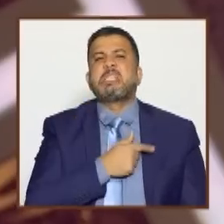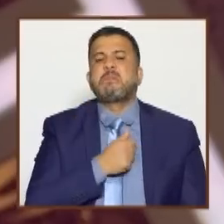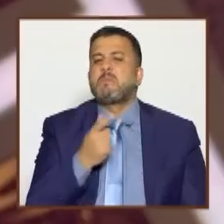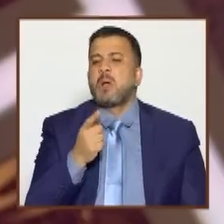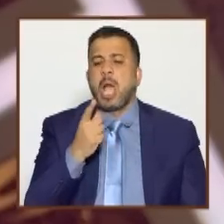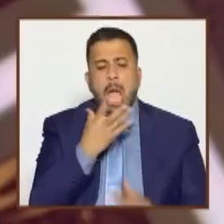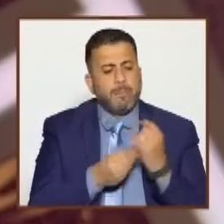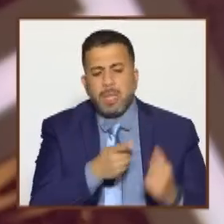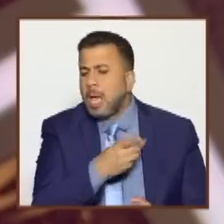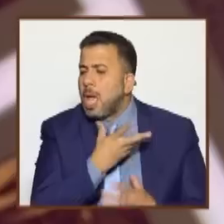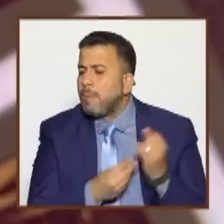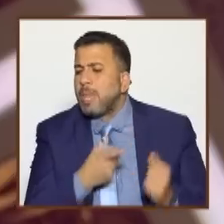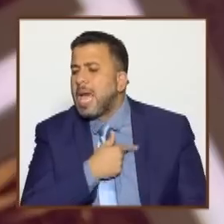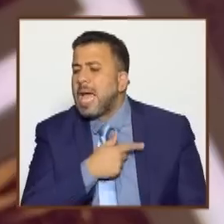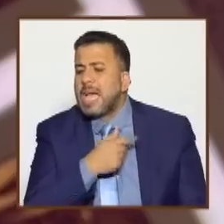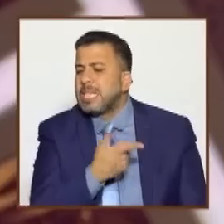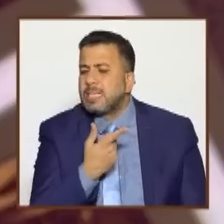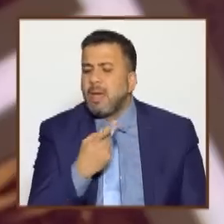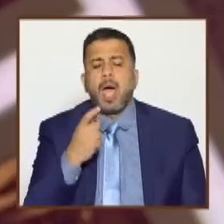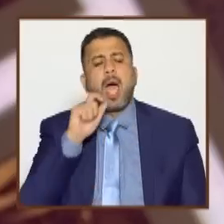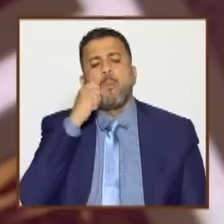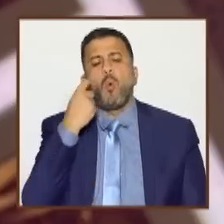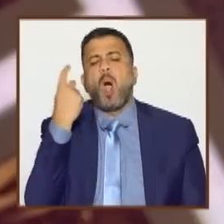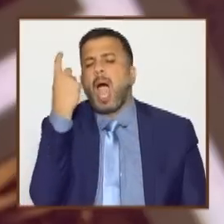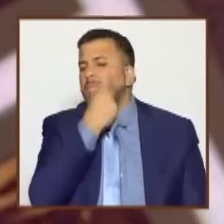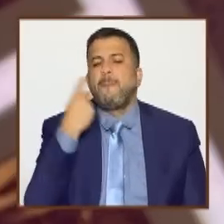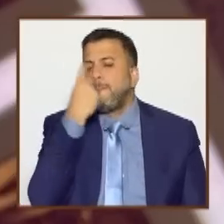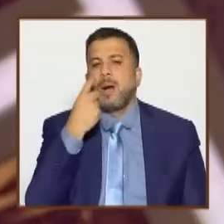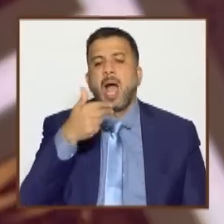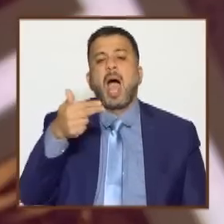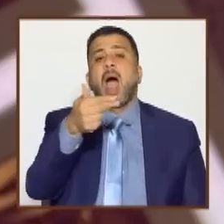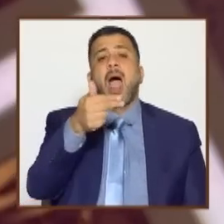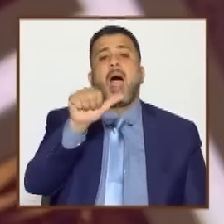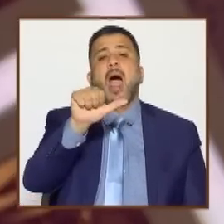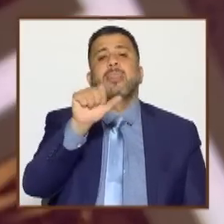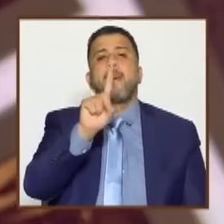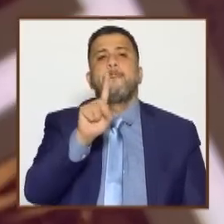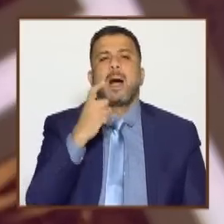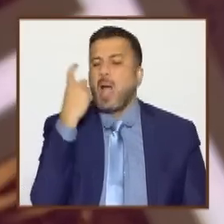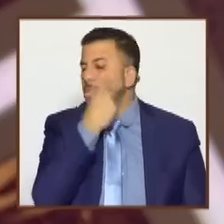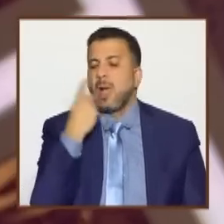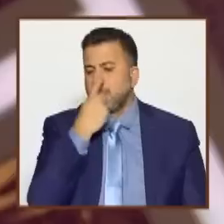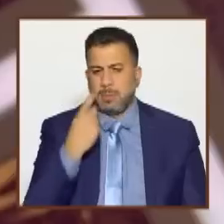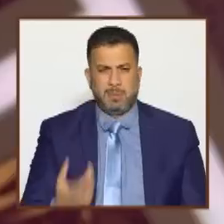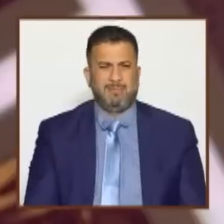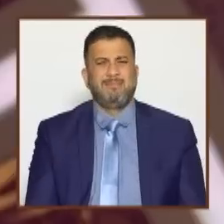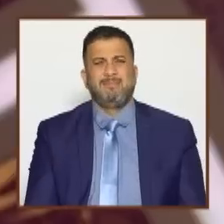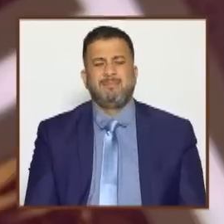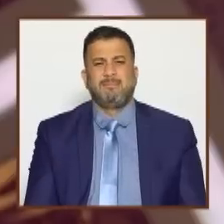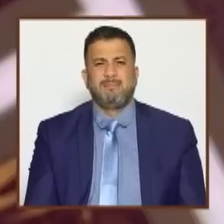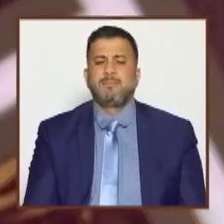للولد. وأنا أتكلم لك الآن في تقرير المسألة، لا تستعجل علي أبو خالد، أصبر علي لأني أرتب لك